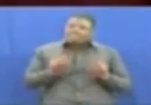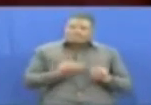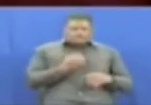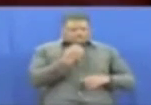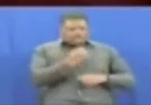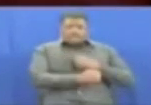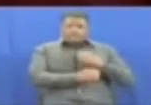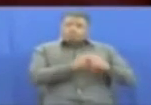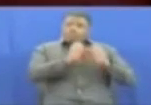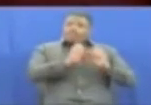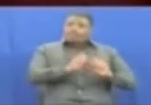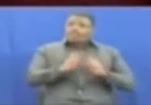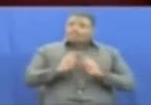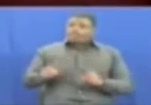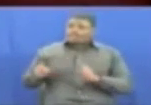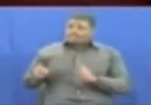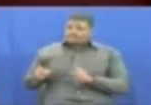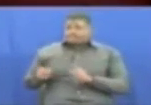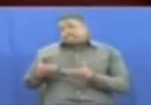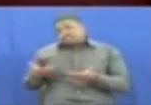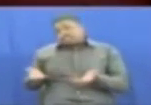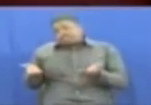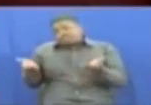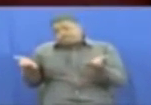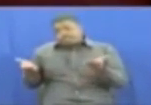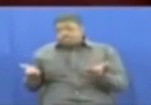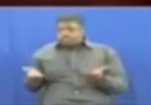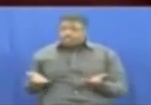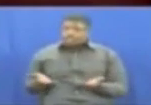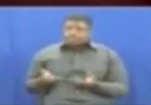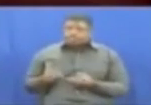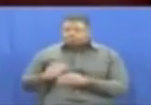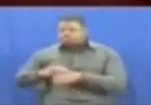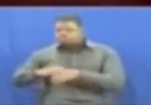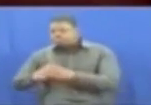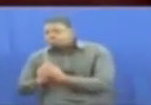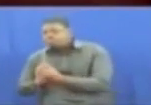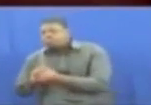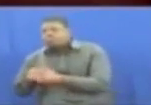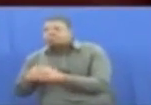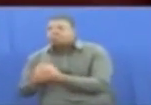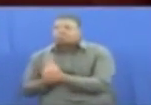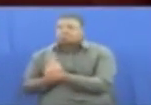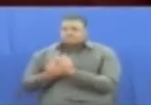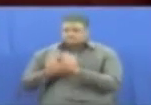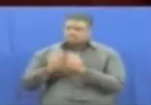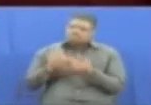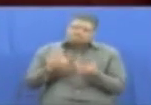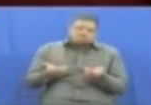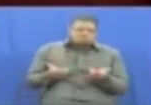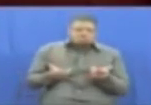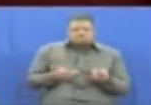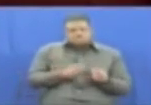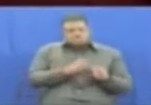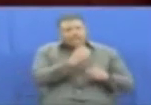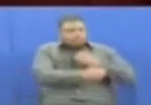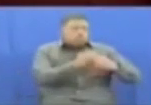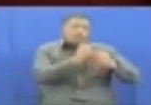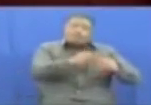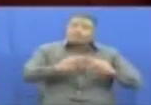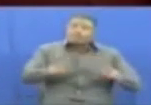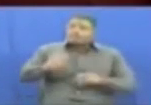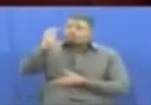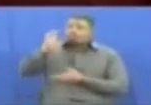hatua fulani fulani, kuweka maji ya kunawa, hatua mbalimbali za kuhakikisha kwamba wanapunguza